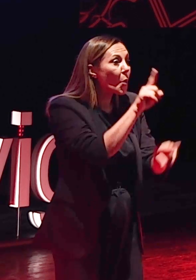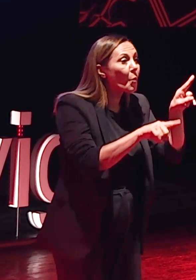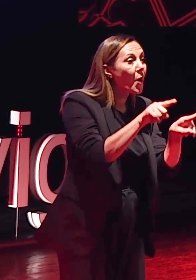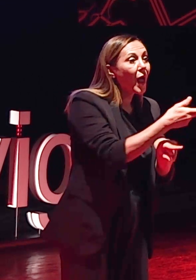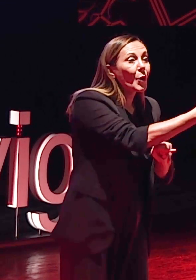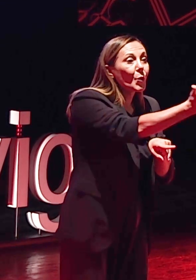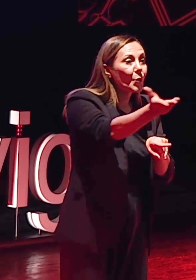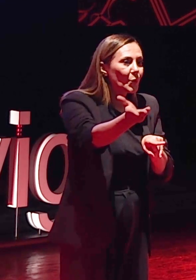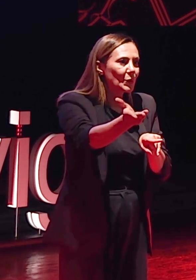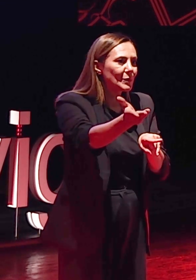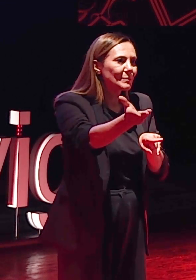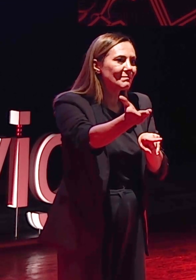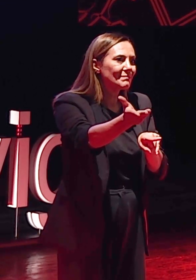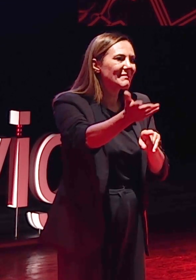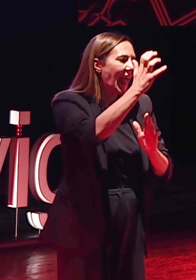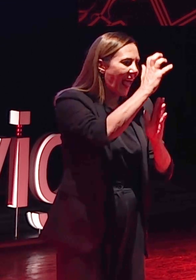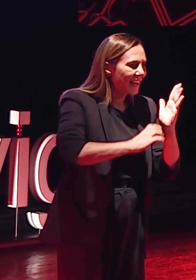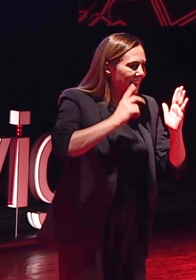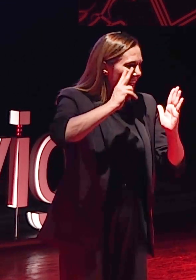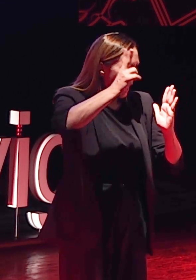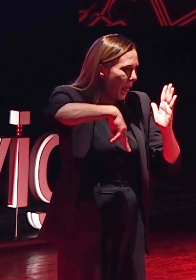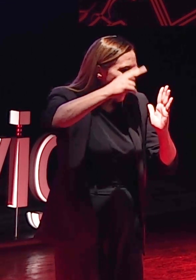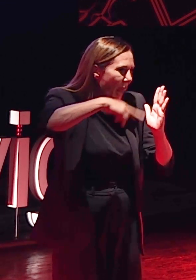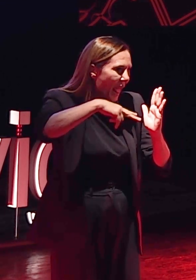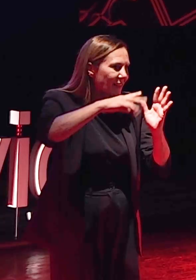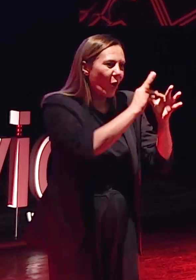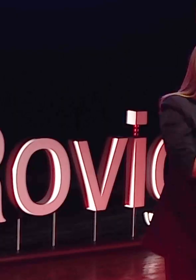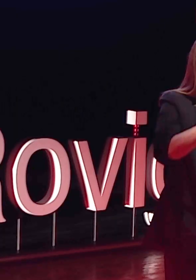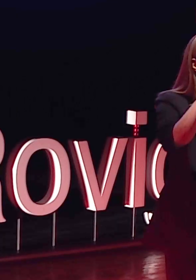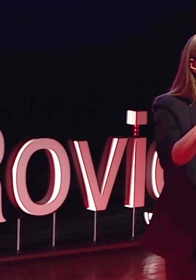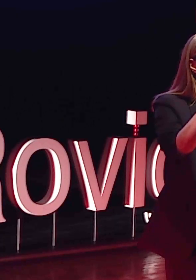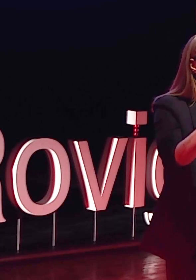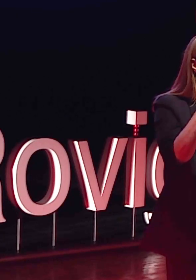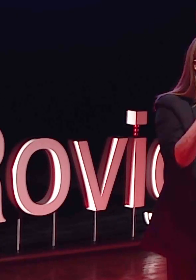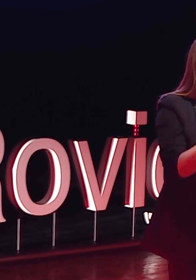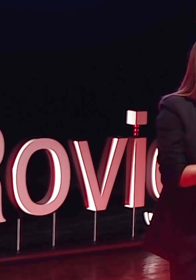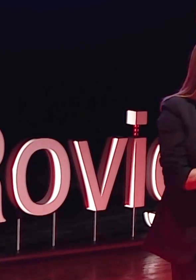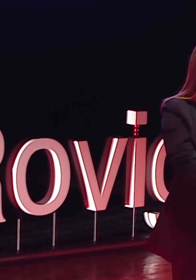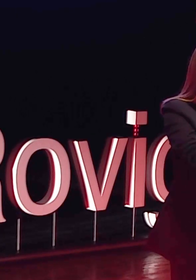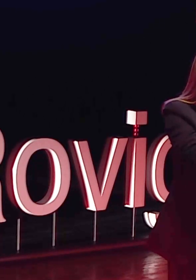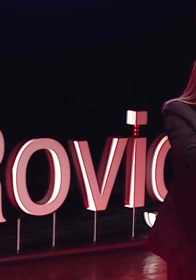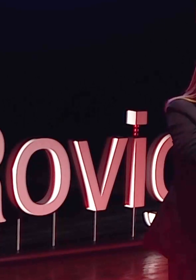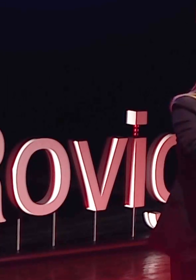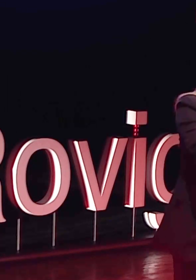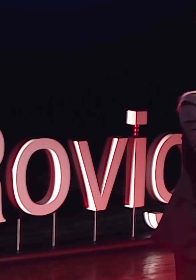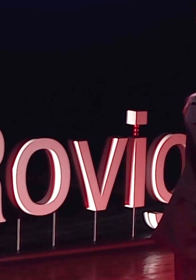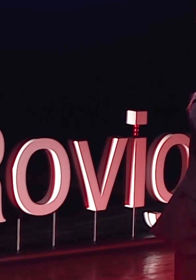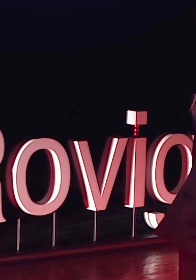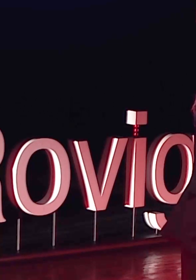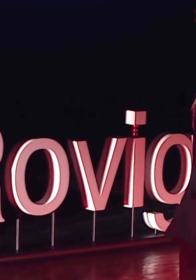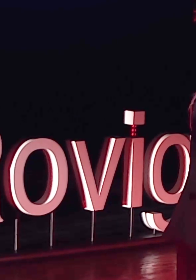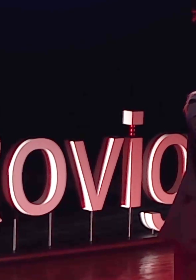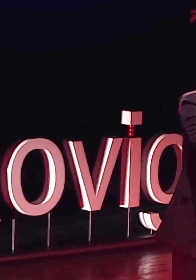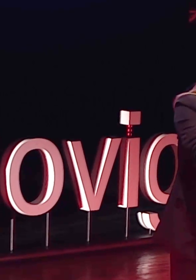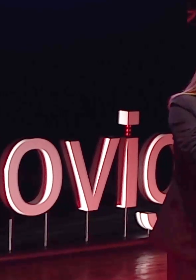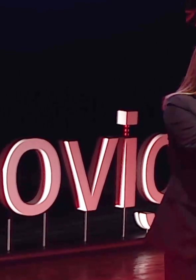voi Avrà letto qualche articolo scientifico a riguardo o forse Qualcuno nel pubblico è